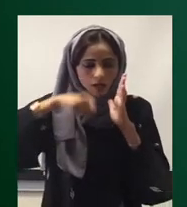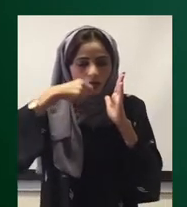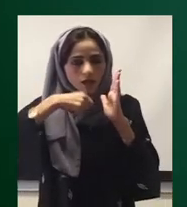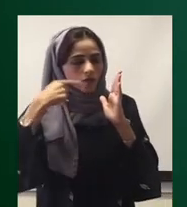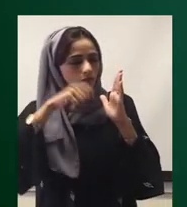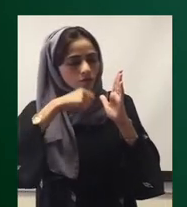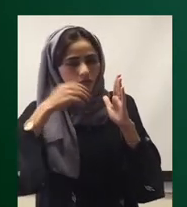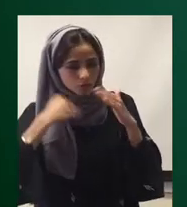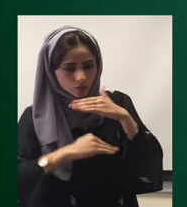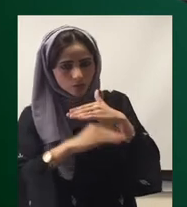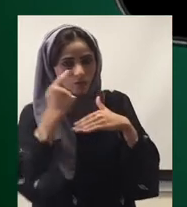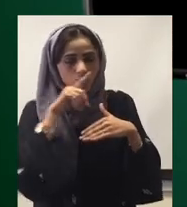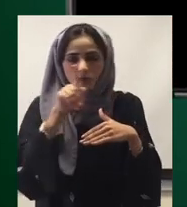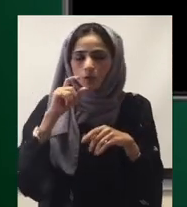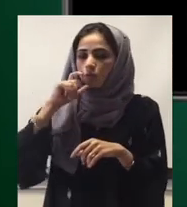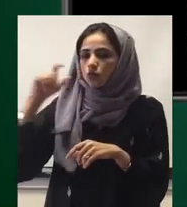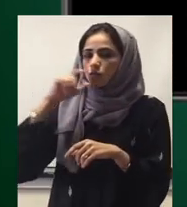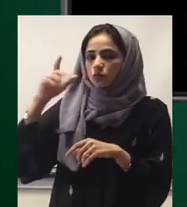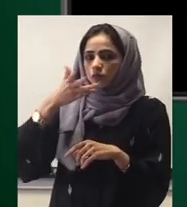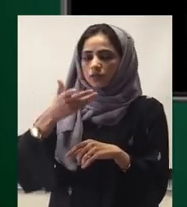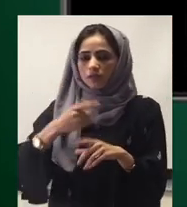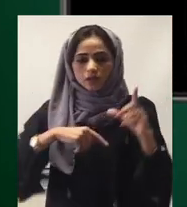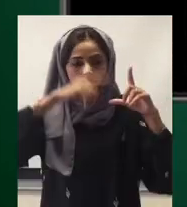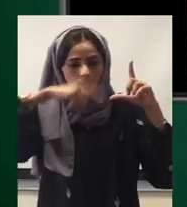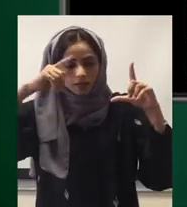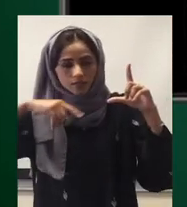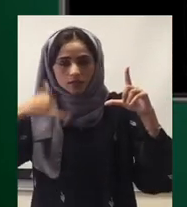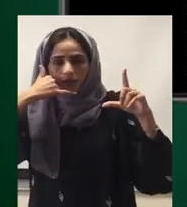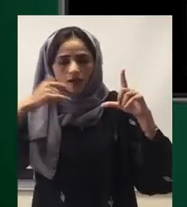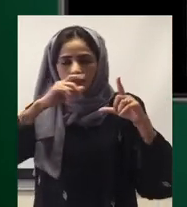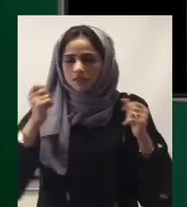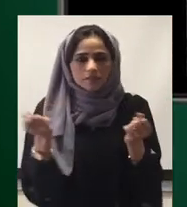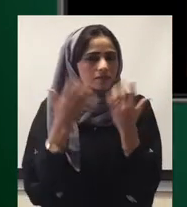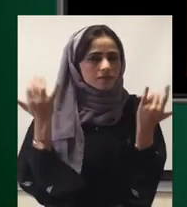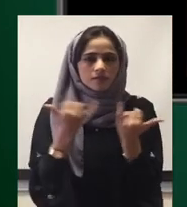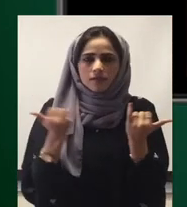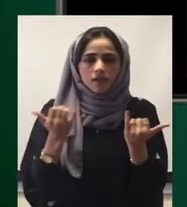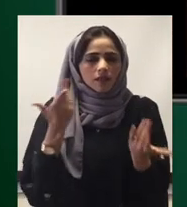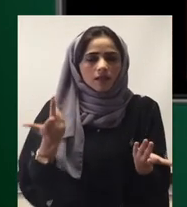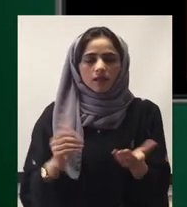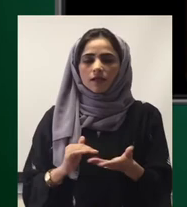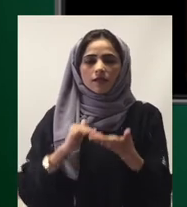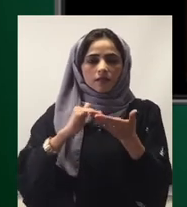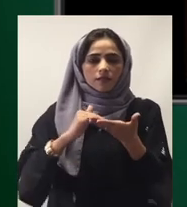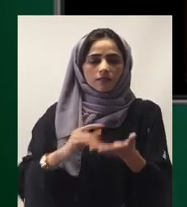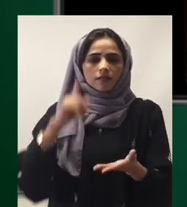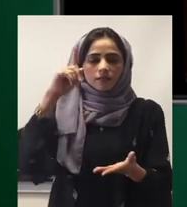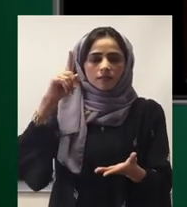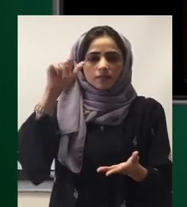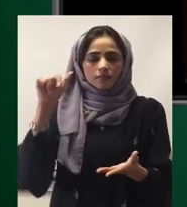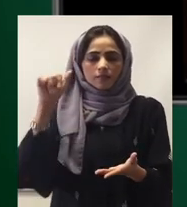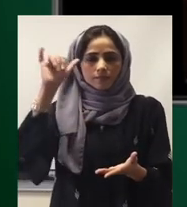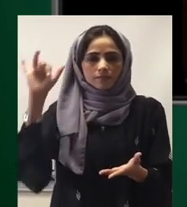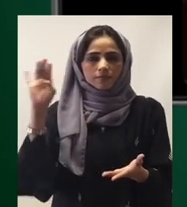تحديد مكان الحدث آلياً عن طريق الجي بي اس عبر آلية سهلة. خدمة لبيك في الموعد